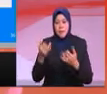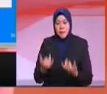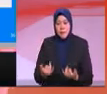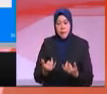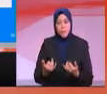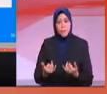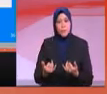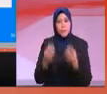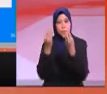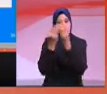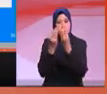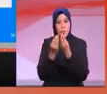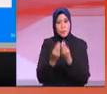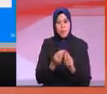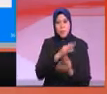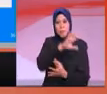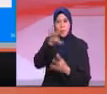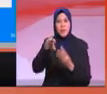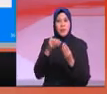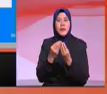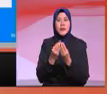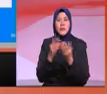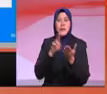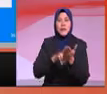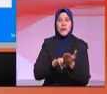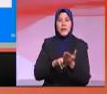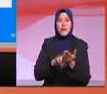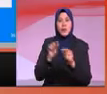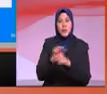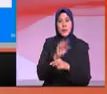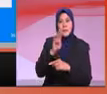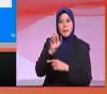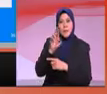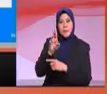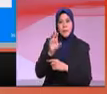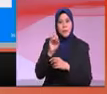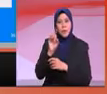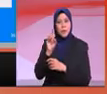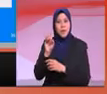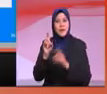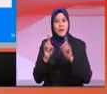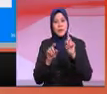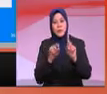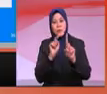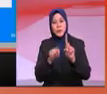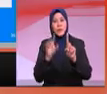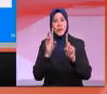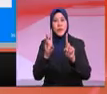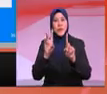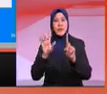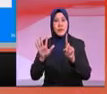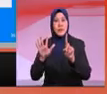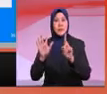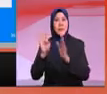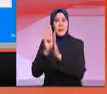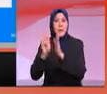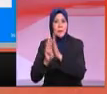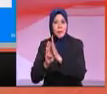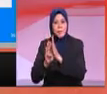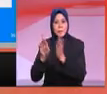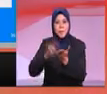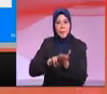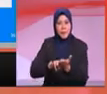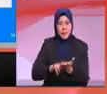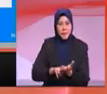ialah jumlah kumulatif pendaftaran menggunakan barcode ialah 1.75 bilion pendaftaran.